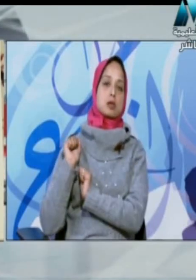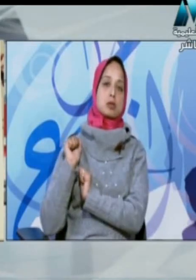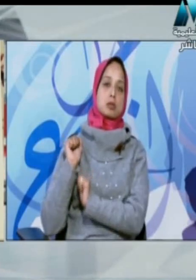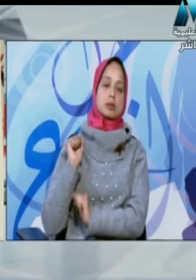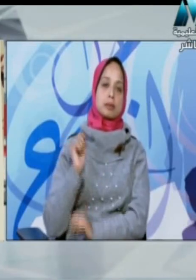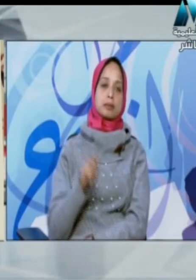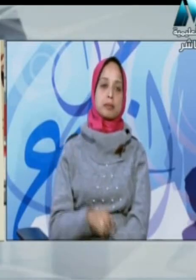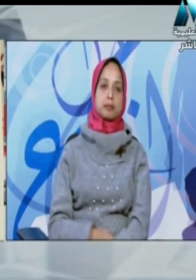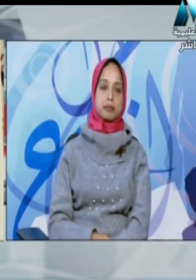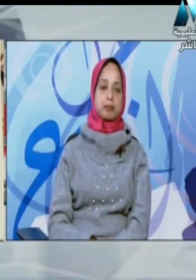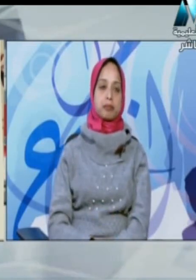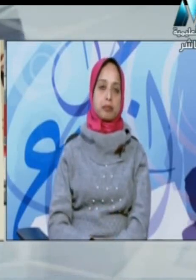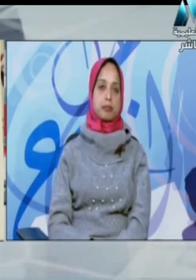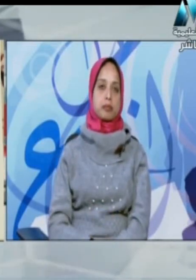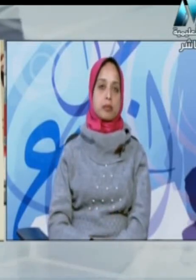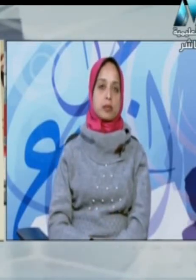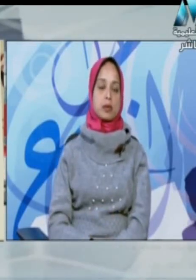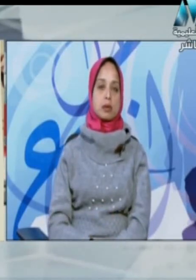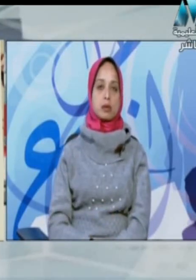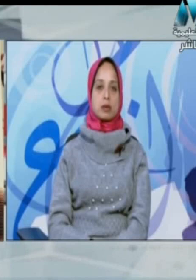بلوكات النظام،